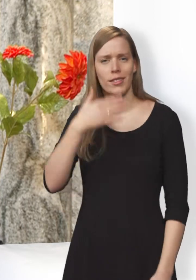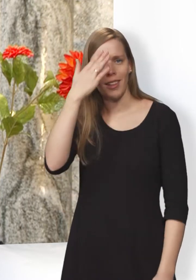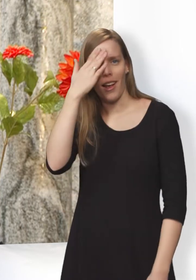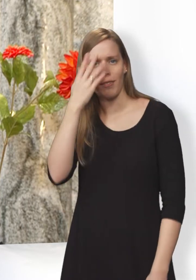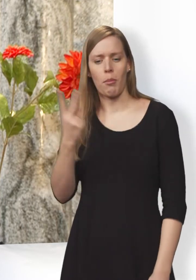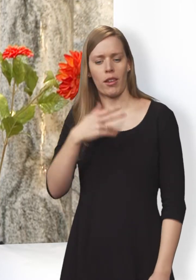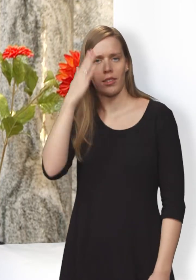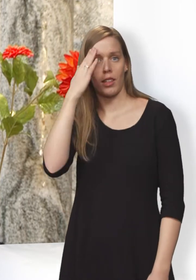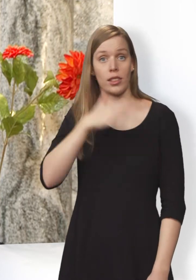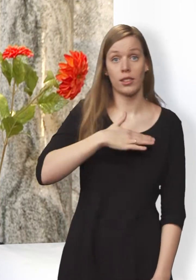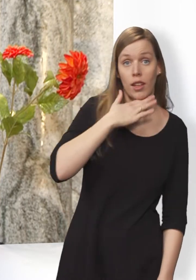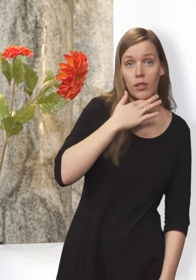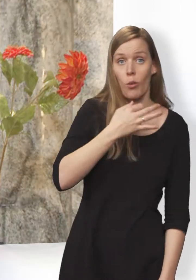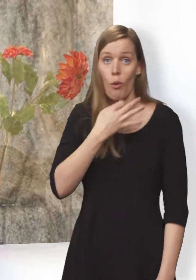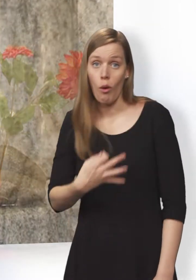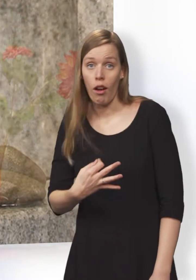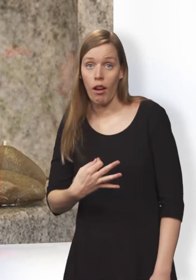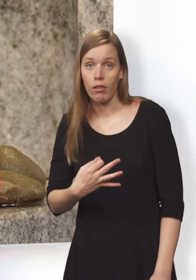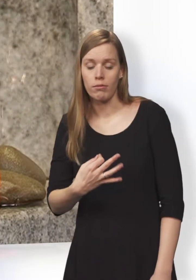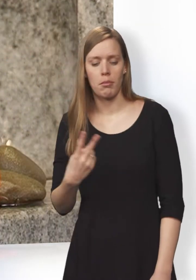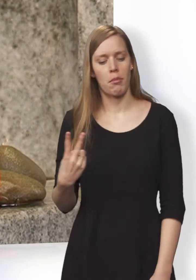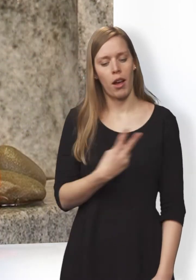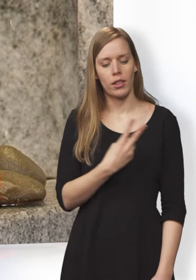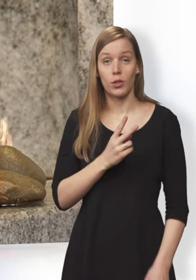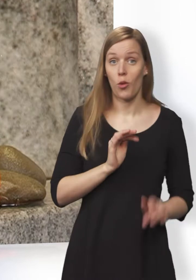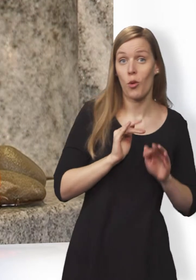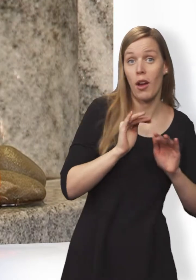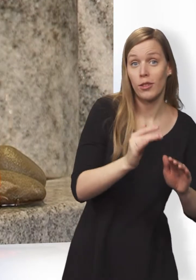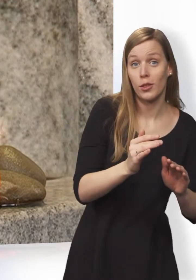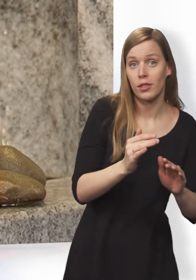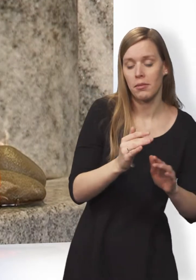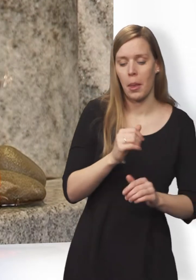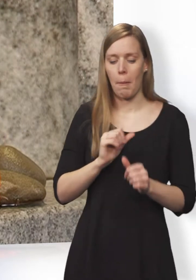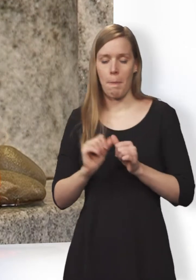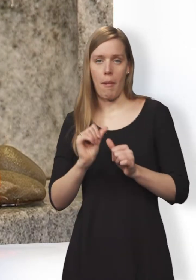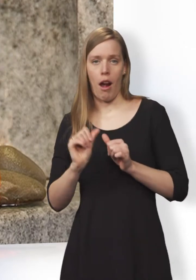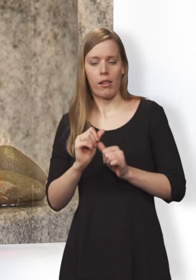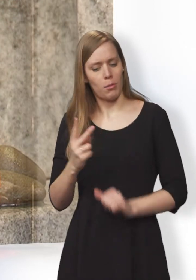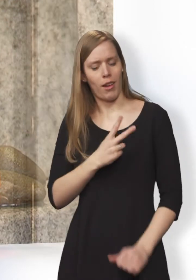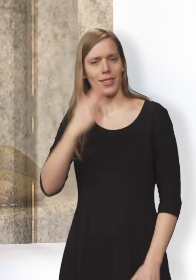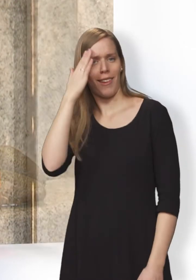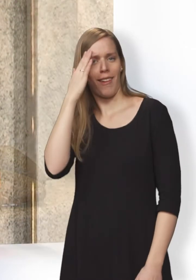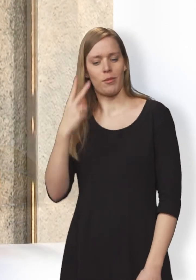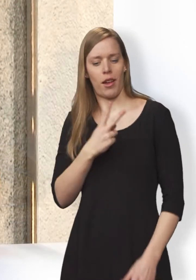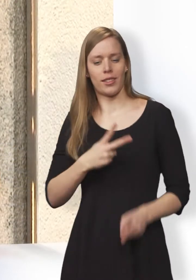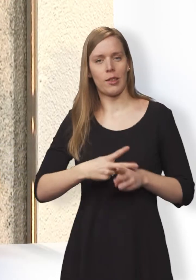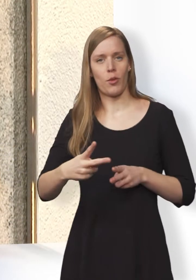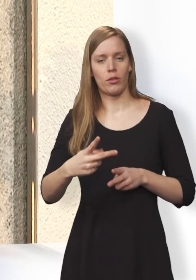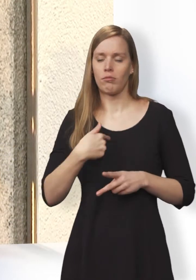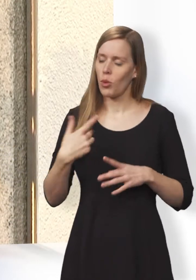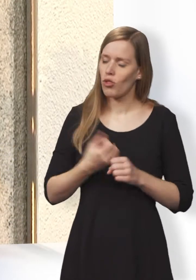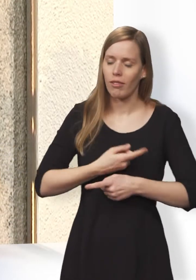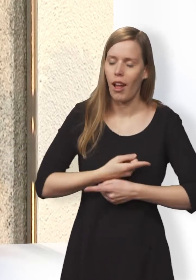beides seien und hungen baldes überfluss haben und mangel leiden ich vermag